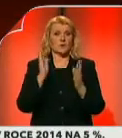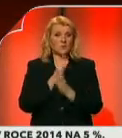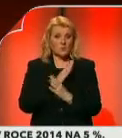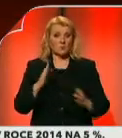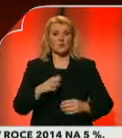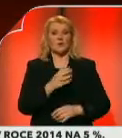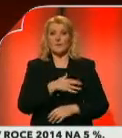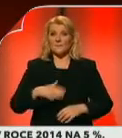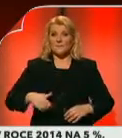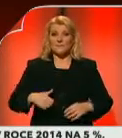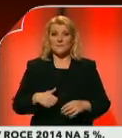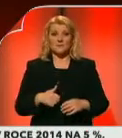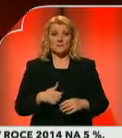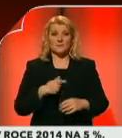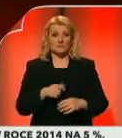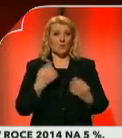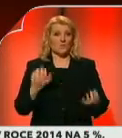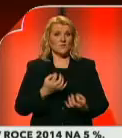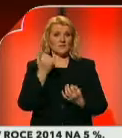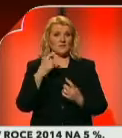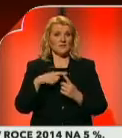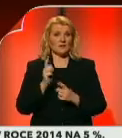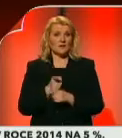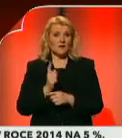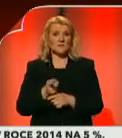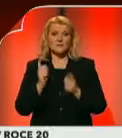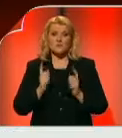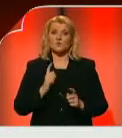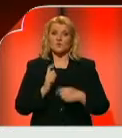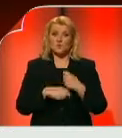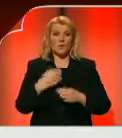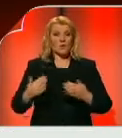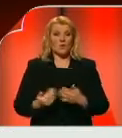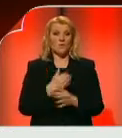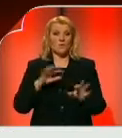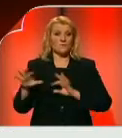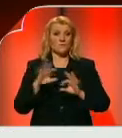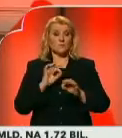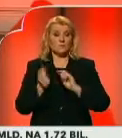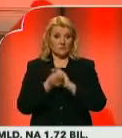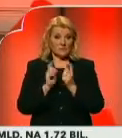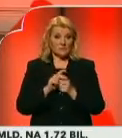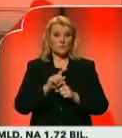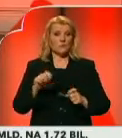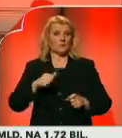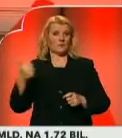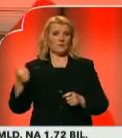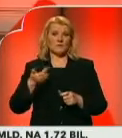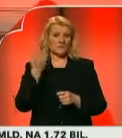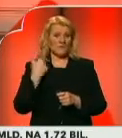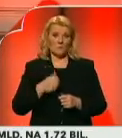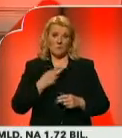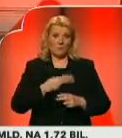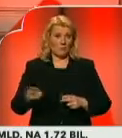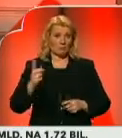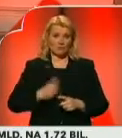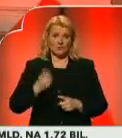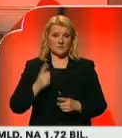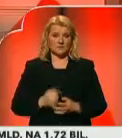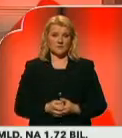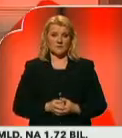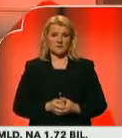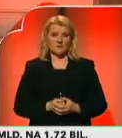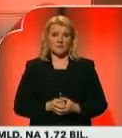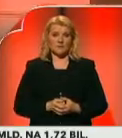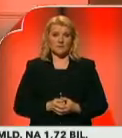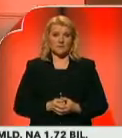že ministerstvo musí, pokud jde o IT zakázky, udělat nové výběrové řízení, protože to původní zkrátka nebylo úplně korektní a správné. Tak